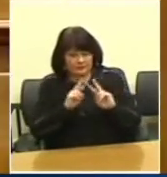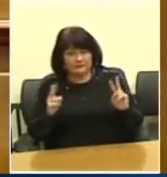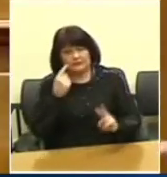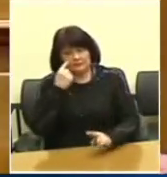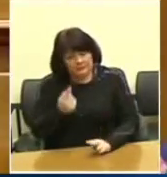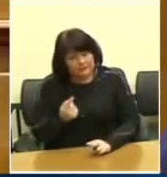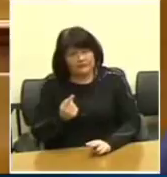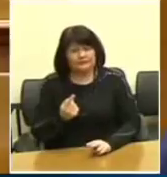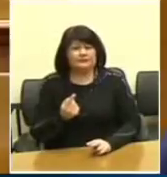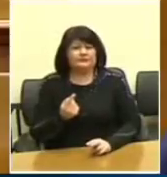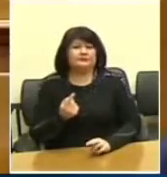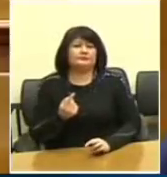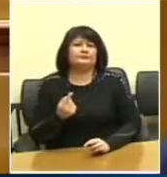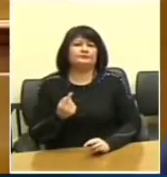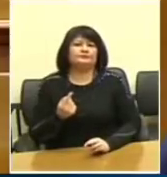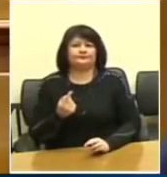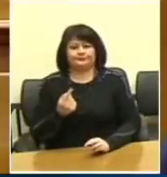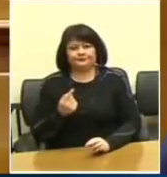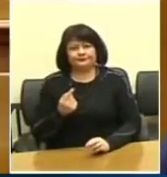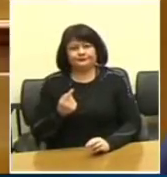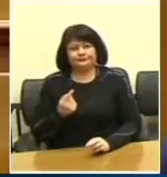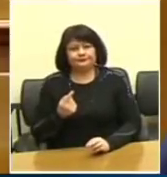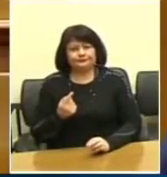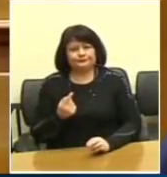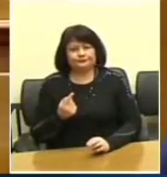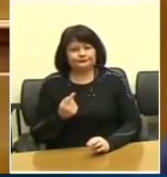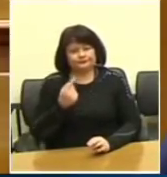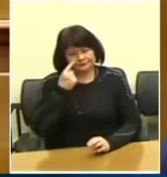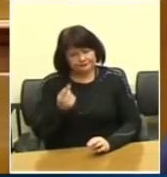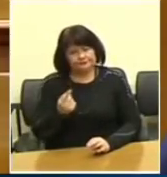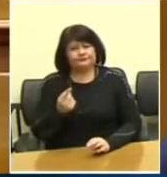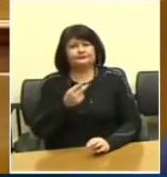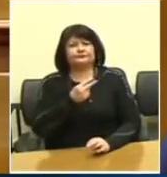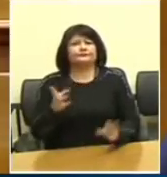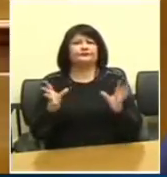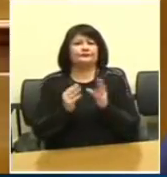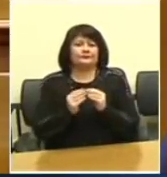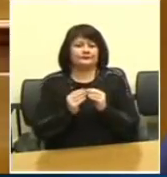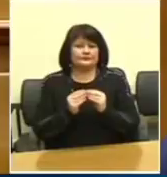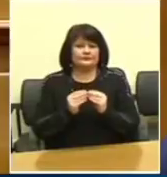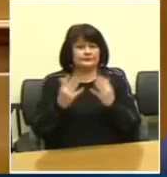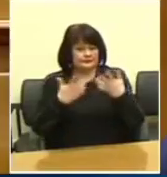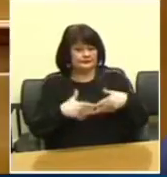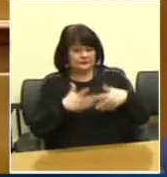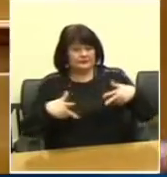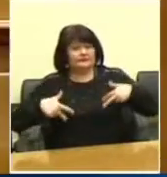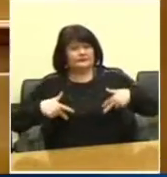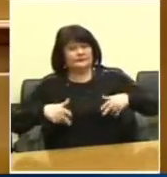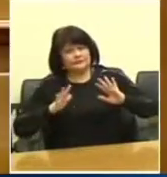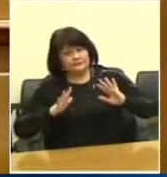ανήκει στο Θεό και τη συνείδηση και τι αφορά τη δημόσια σφαίρα και τη λειτουργία του κράτους.